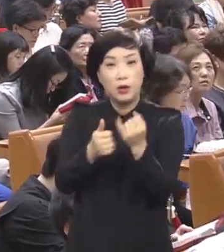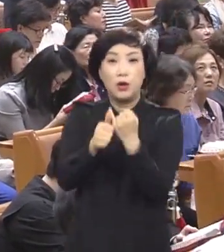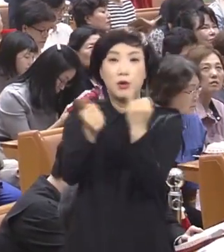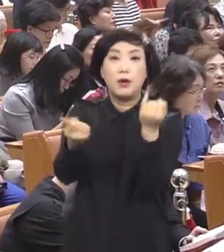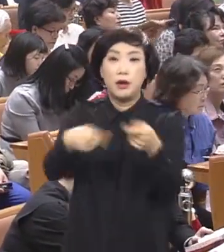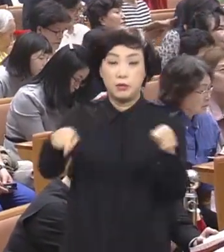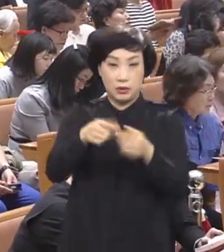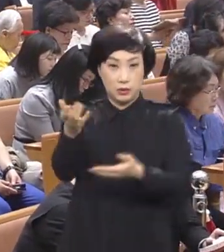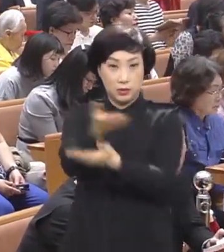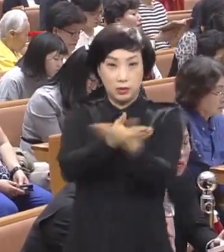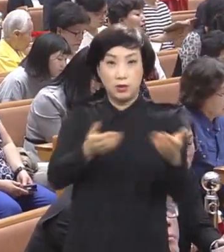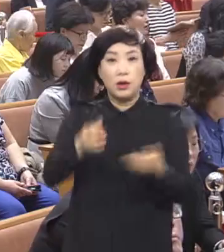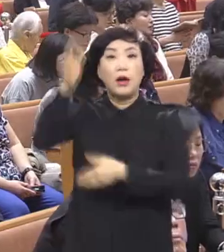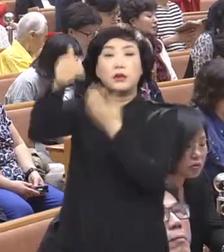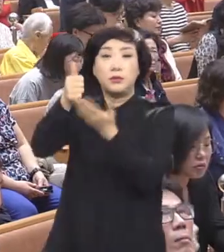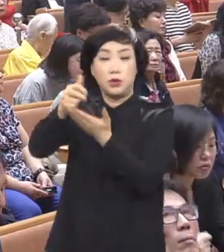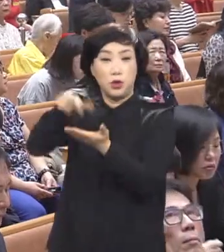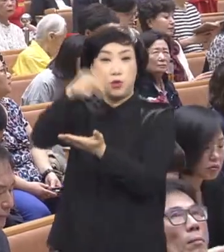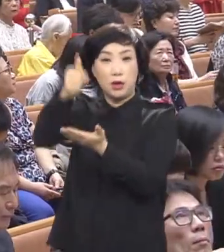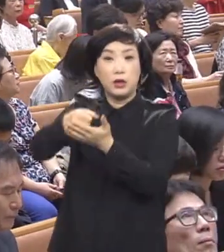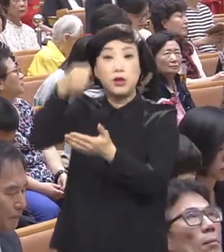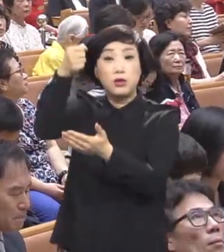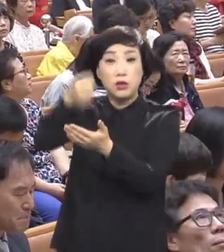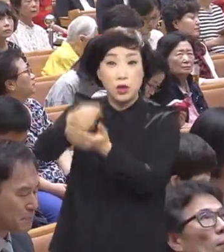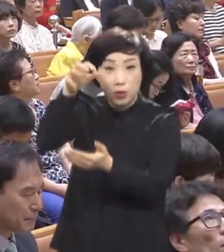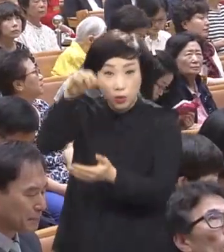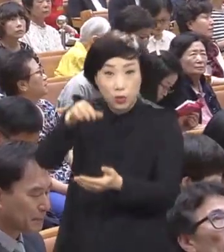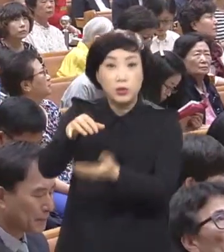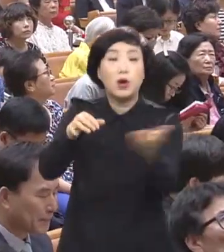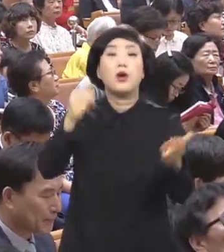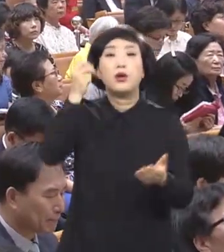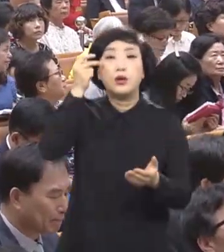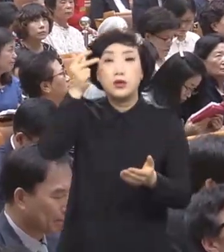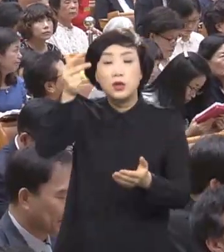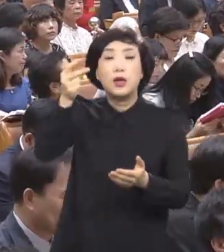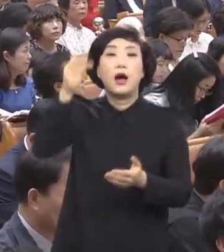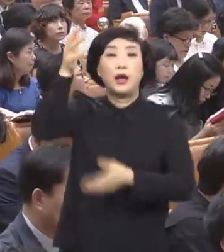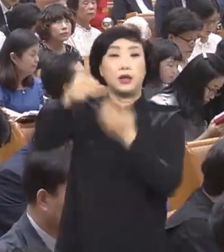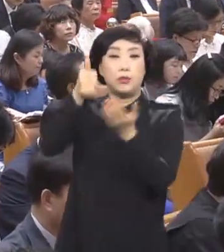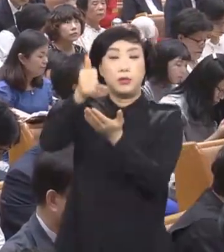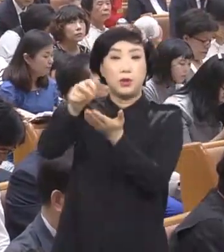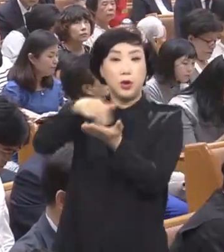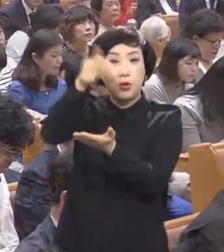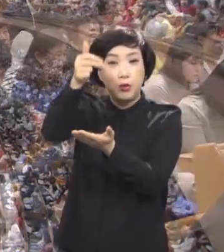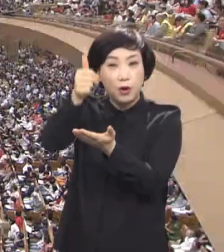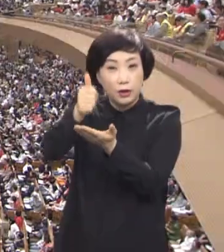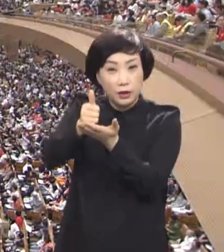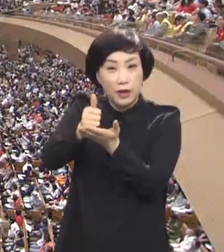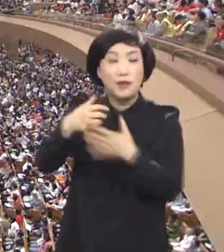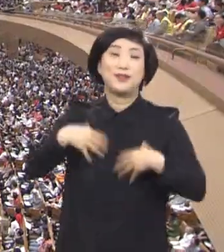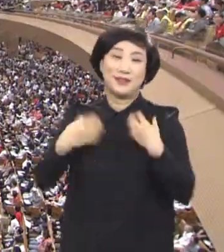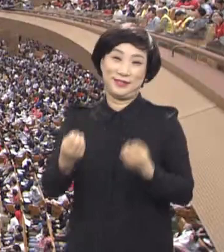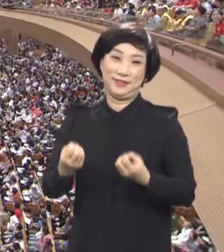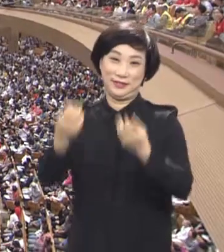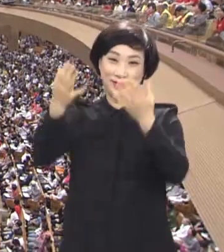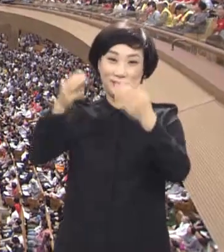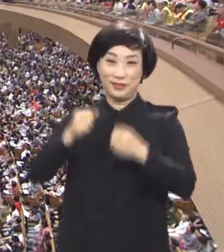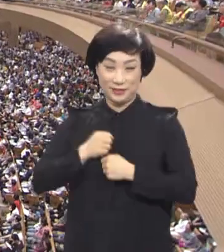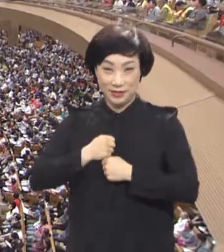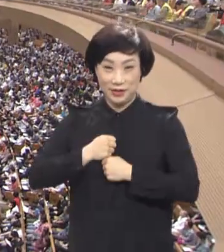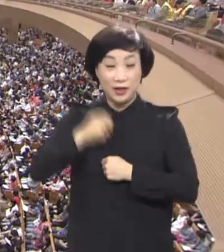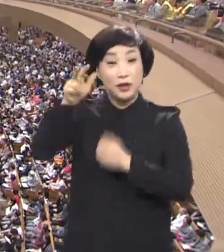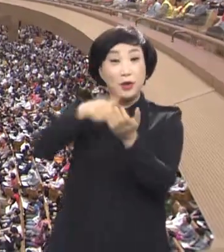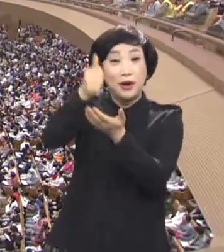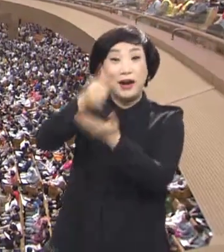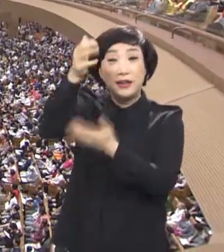연락하되 내 하나님 여호와께서 택하신 곳에서 너는 7일 동안 내 하나님 여호와 앞에서 절기를 지키고 내